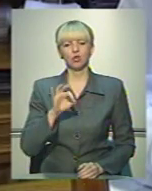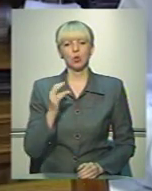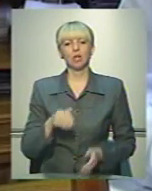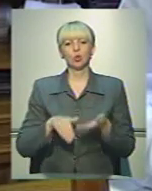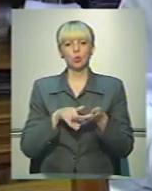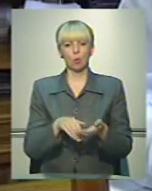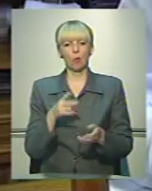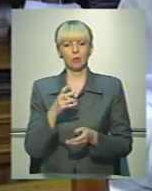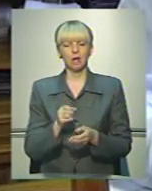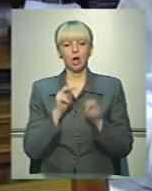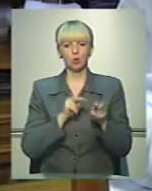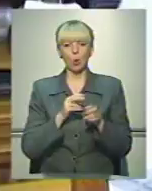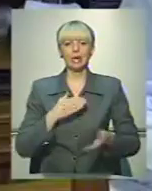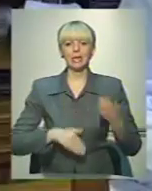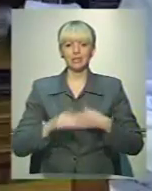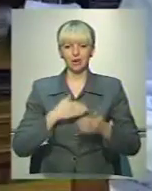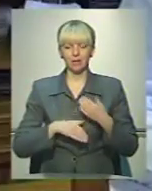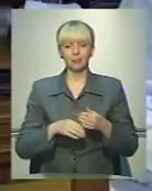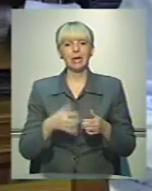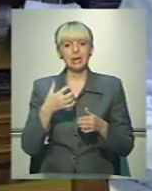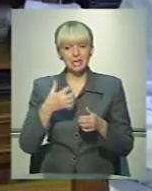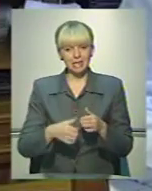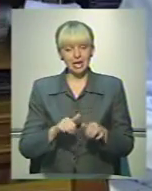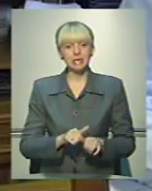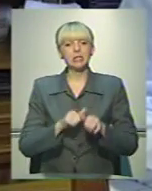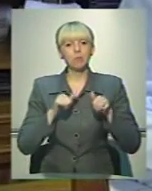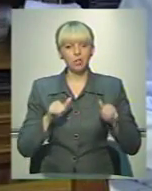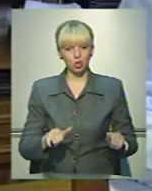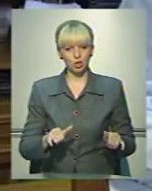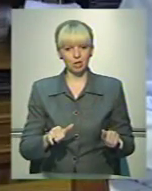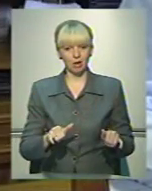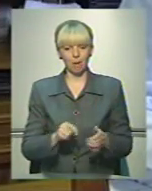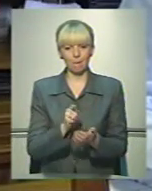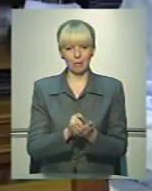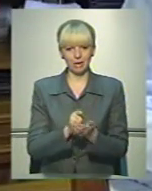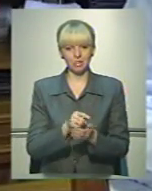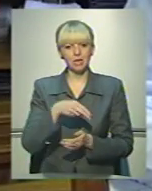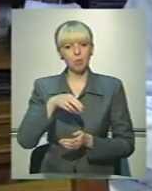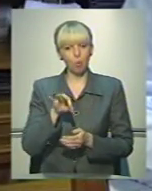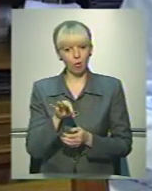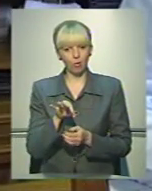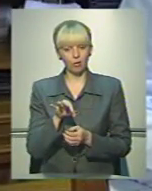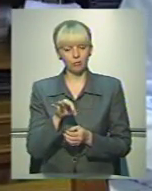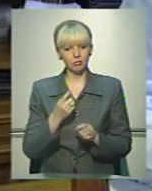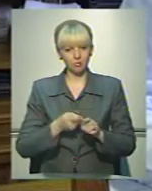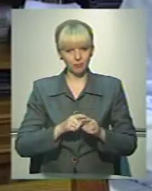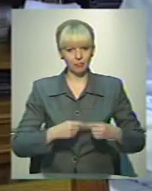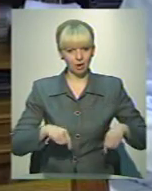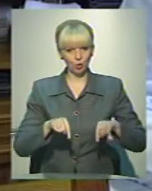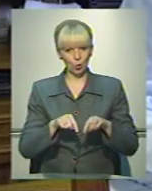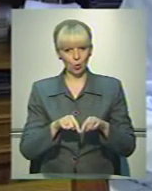на догляд інвалідам. Середнє збільшення пенсії по цій